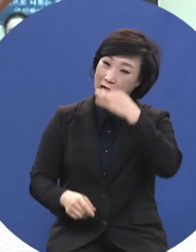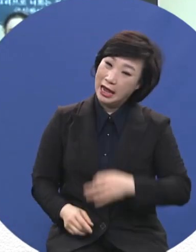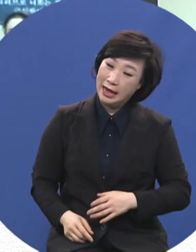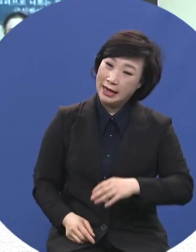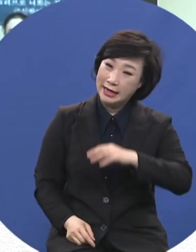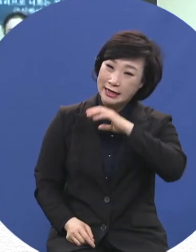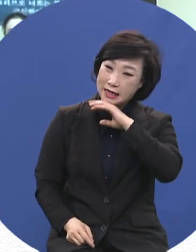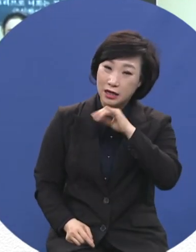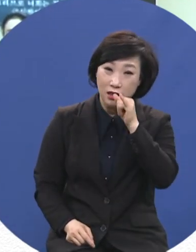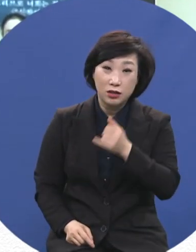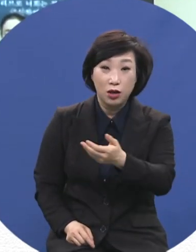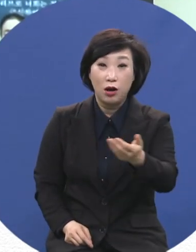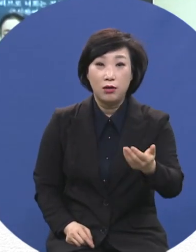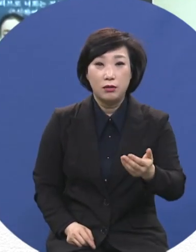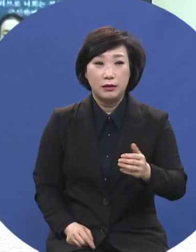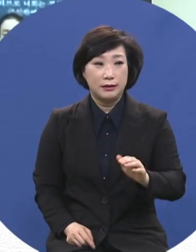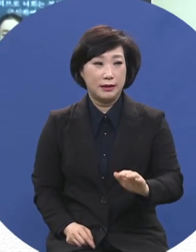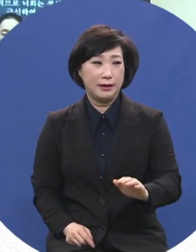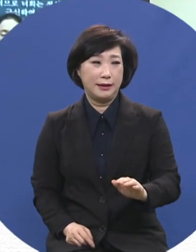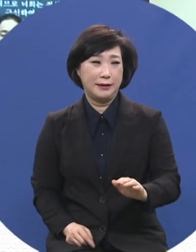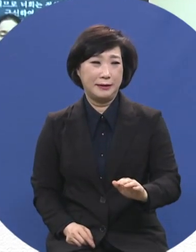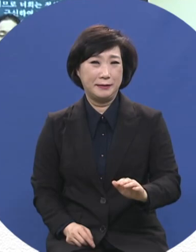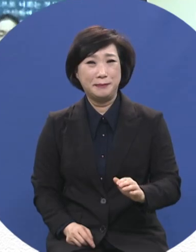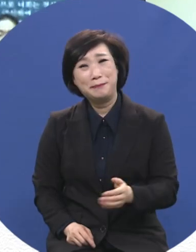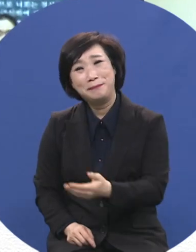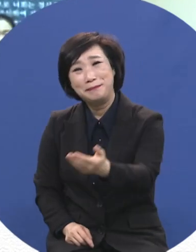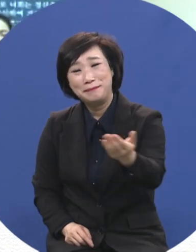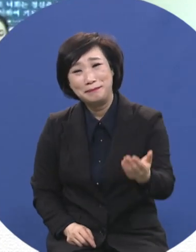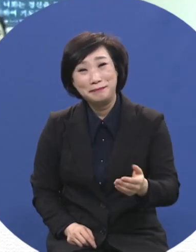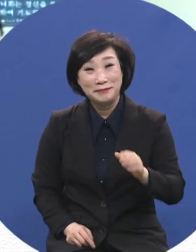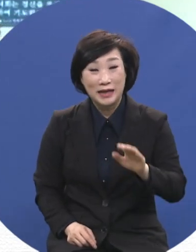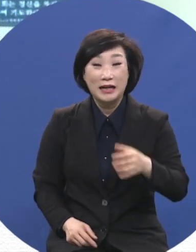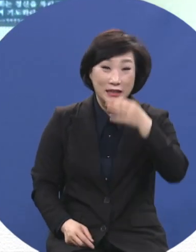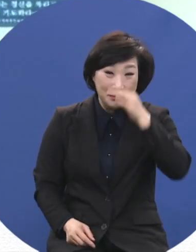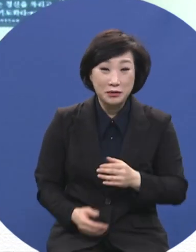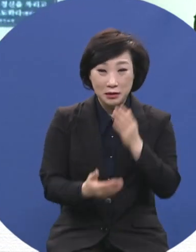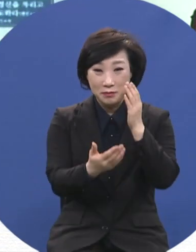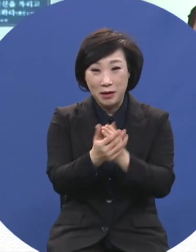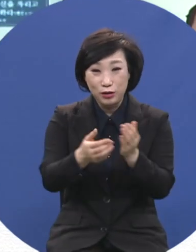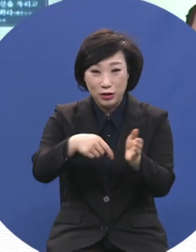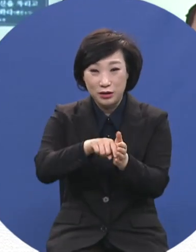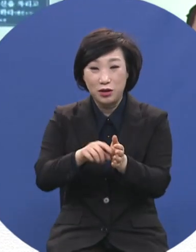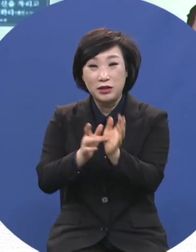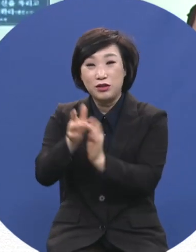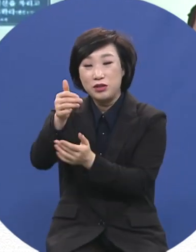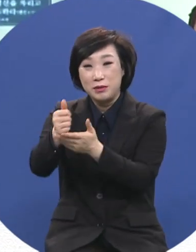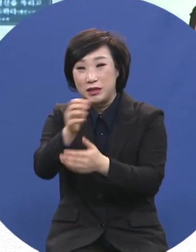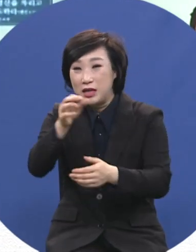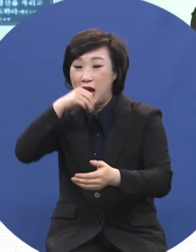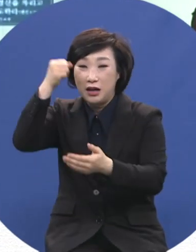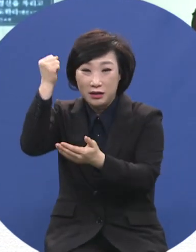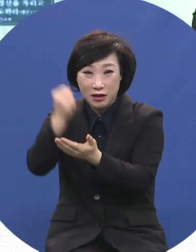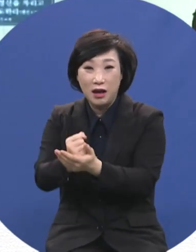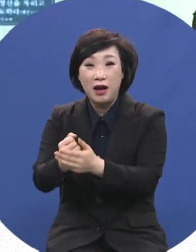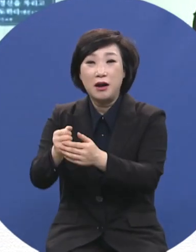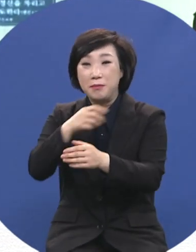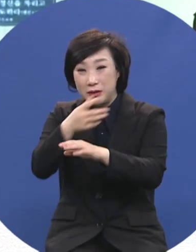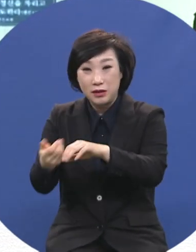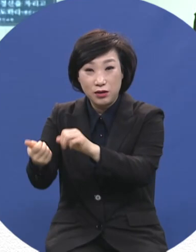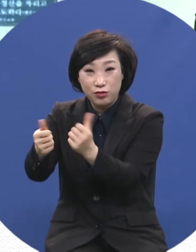할 정도라면, 여러분 힘들지 말라고 예수님이 채찍에 맞아서 병